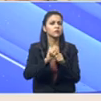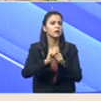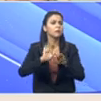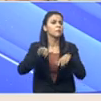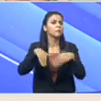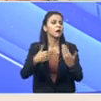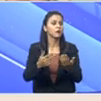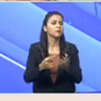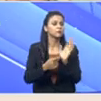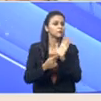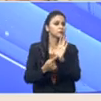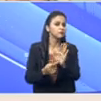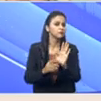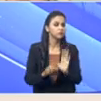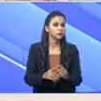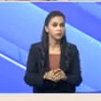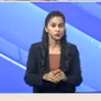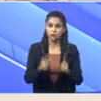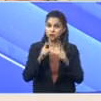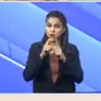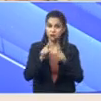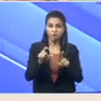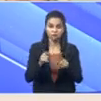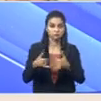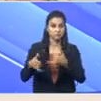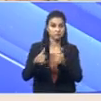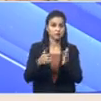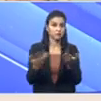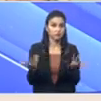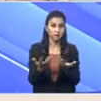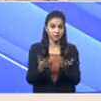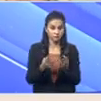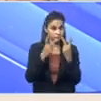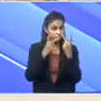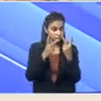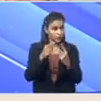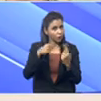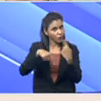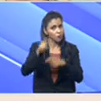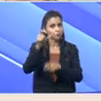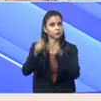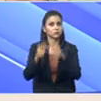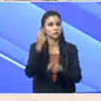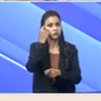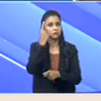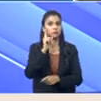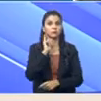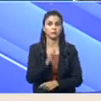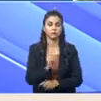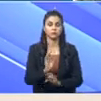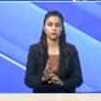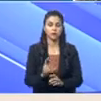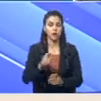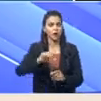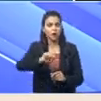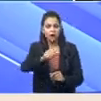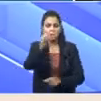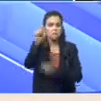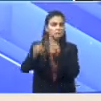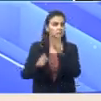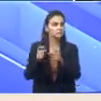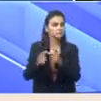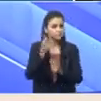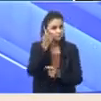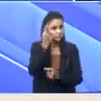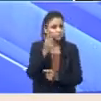है, ये खतरनाक खेल क्या है। आपको भी समझना बहुत जरूरी है, औरों को भी समझाना उतना